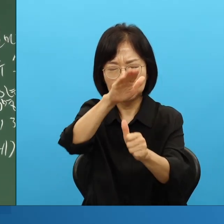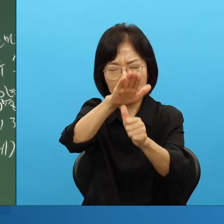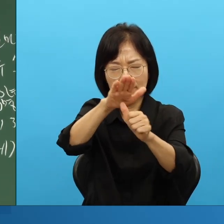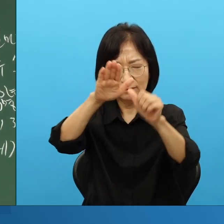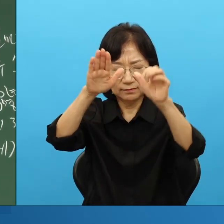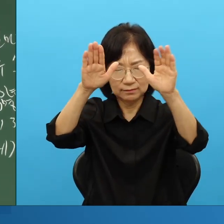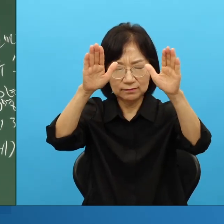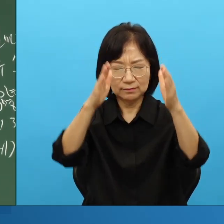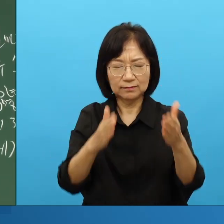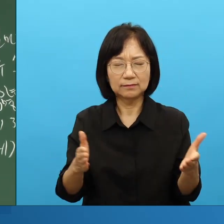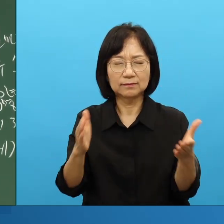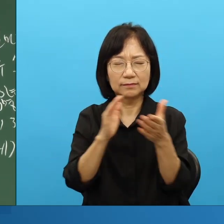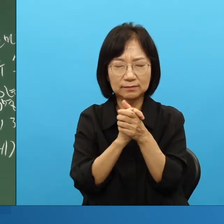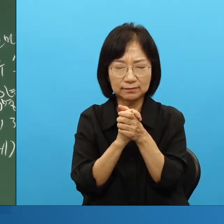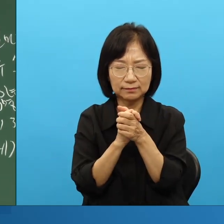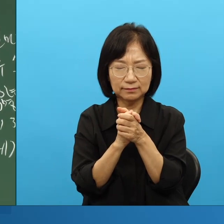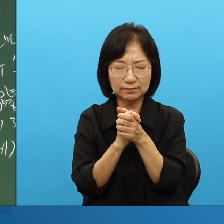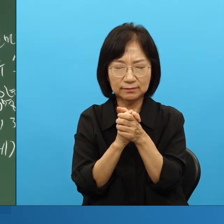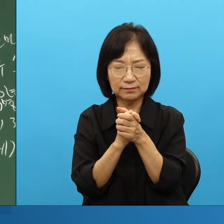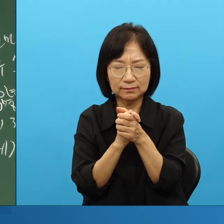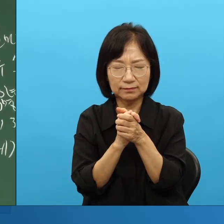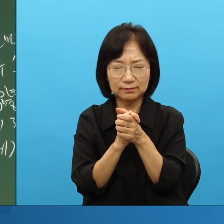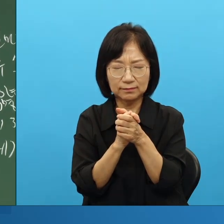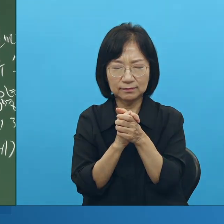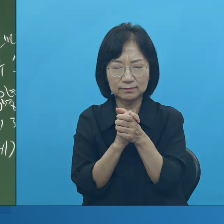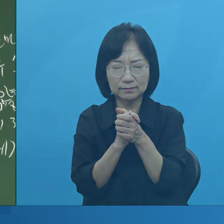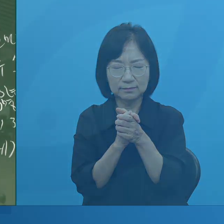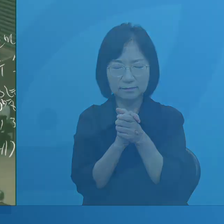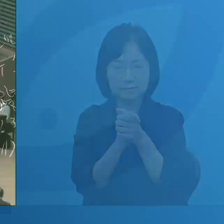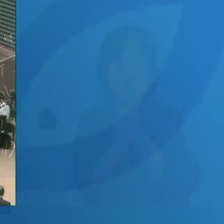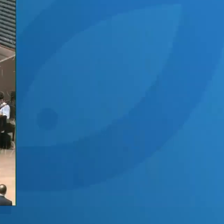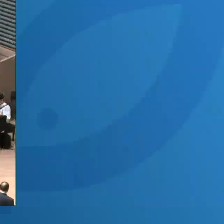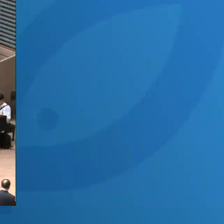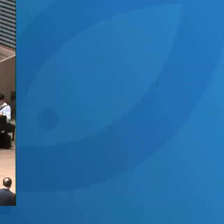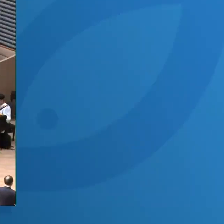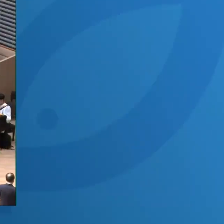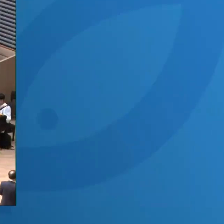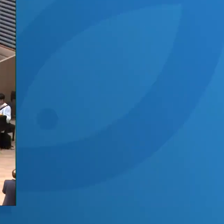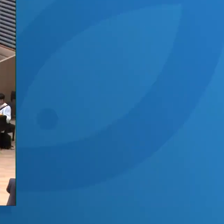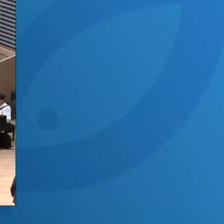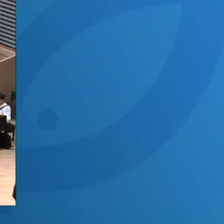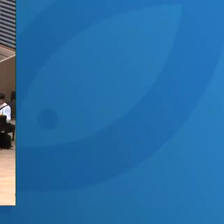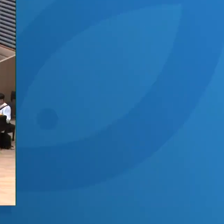계실지어다. 아멘. 常常同在, 아멘.